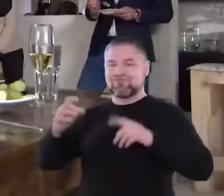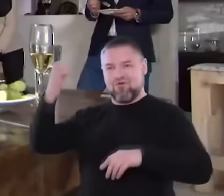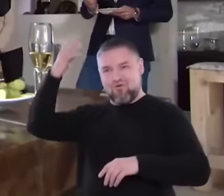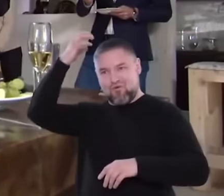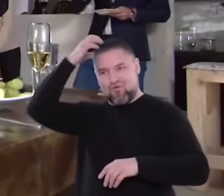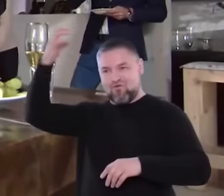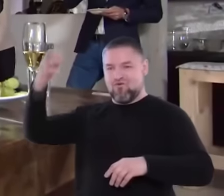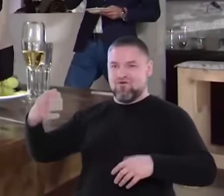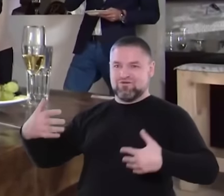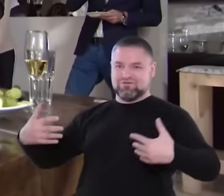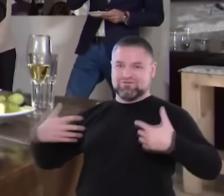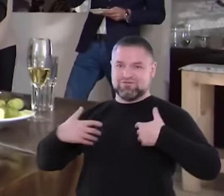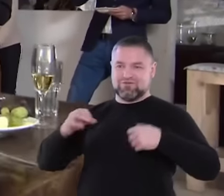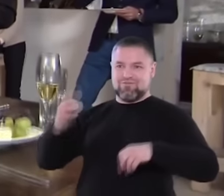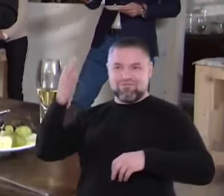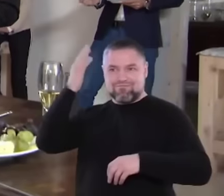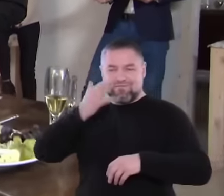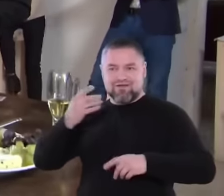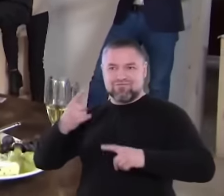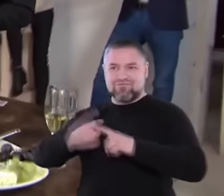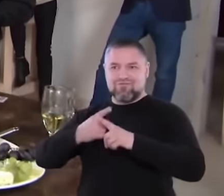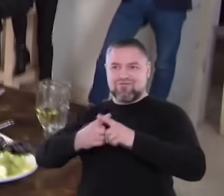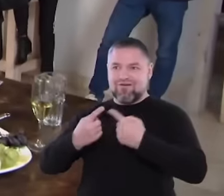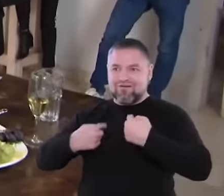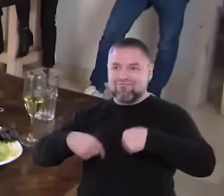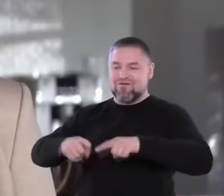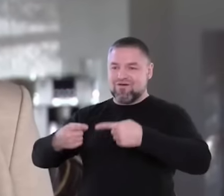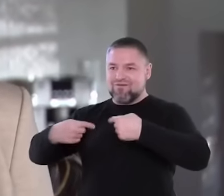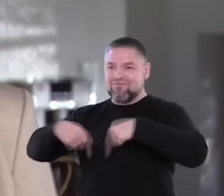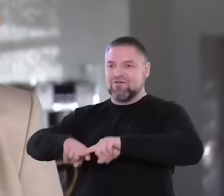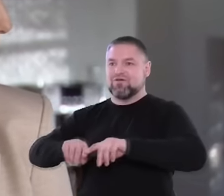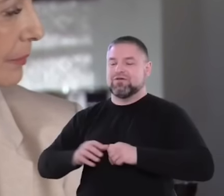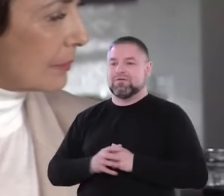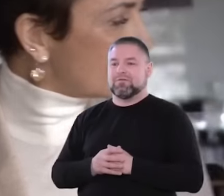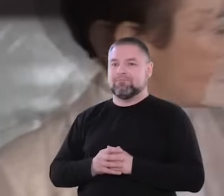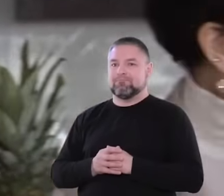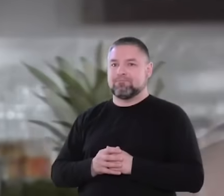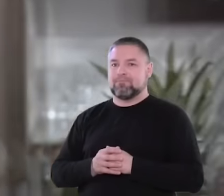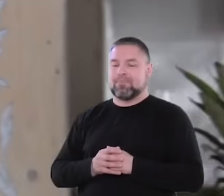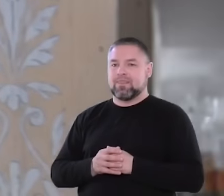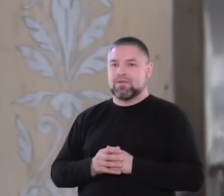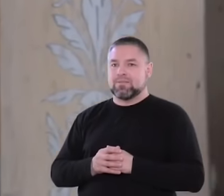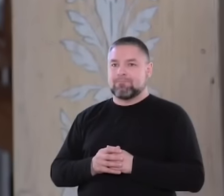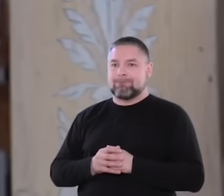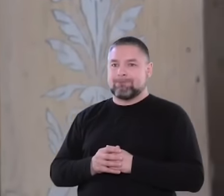życia. Jego marzenia powoli zaczynają się spełniać.